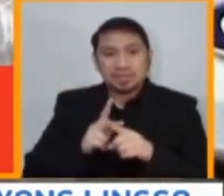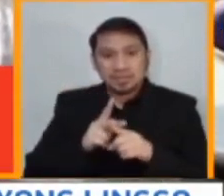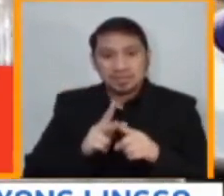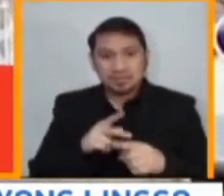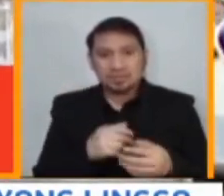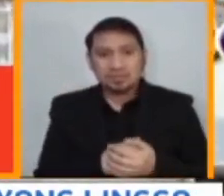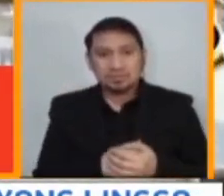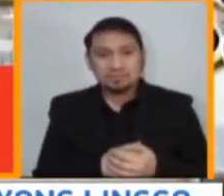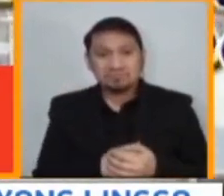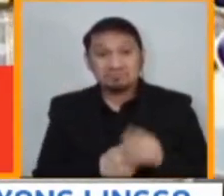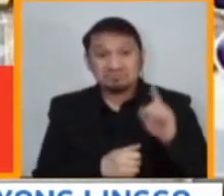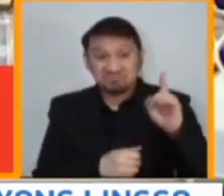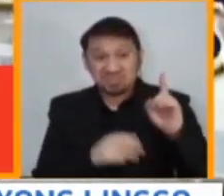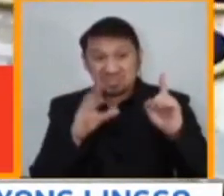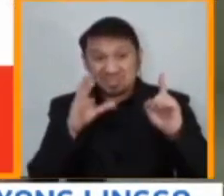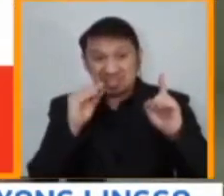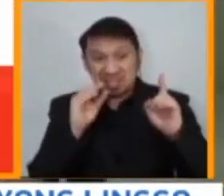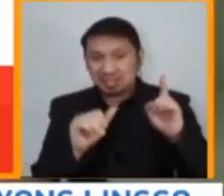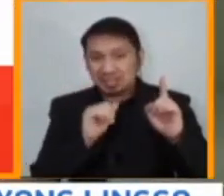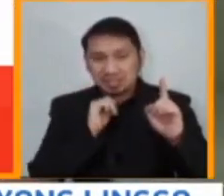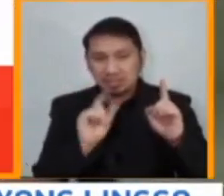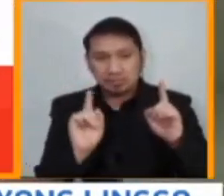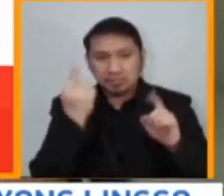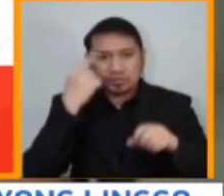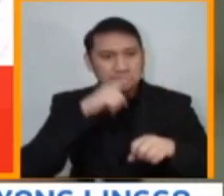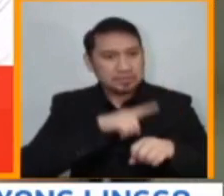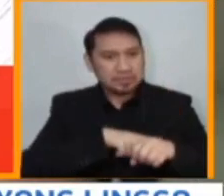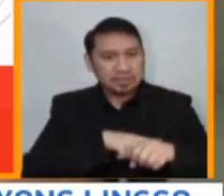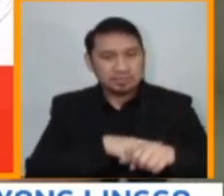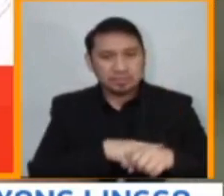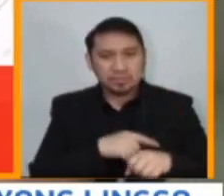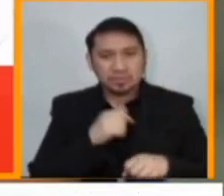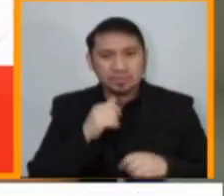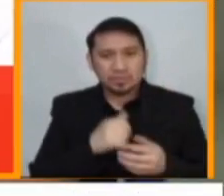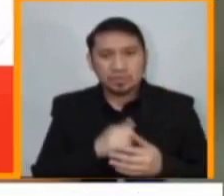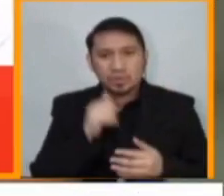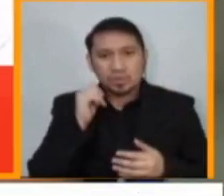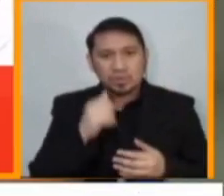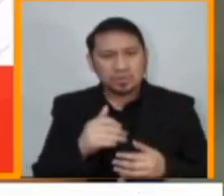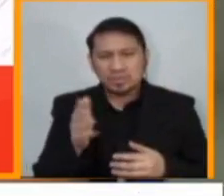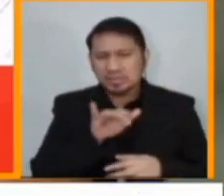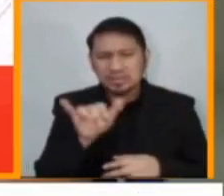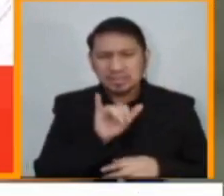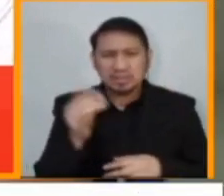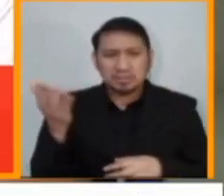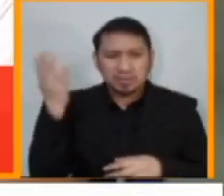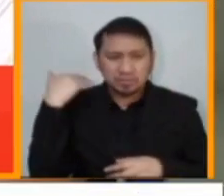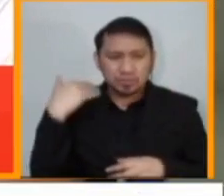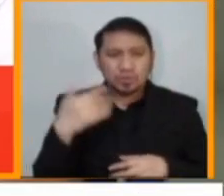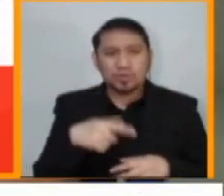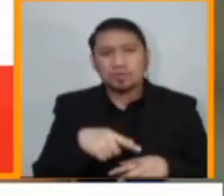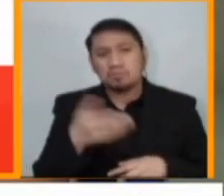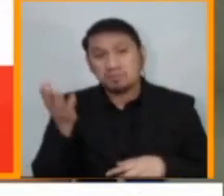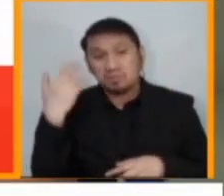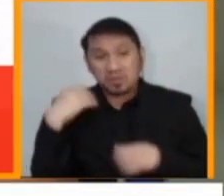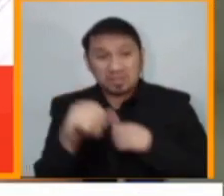Santos ang ginagawang parking lot. Maraming beses na po. Yung una, mga bakal,